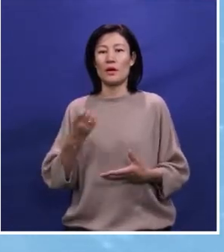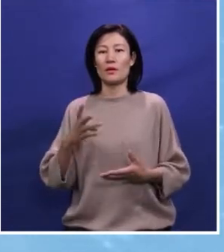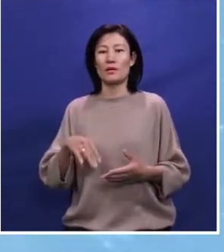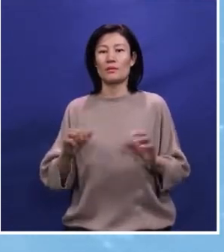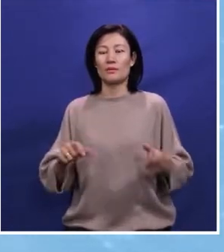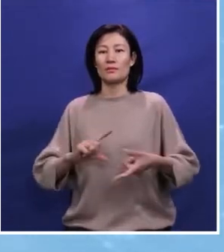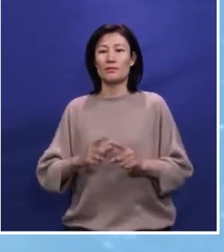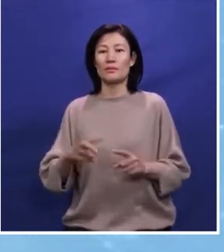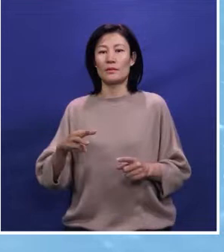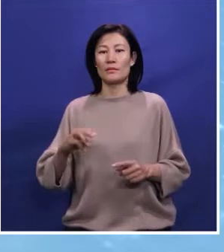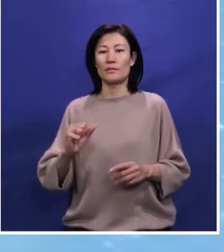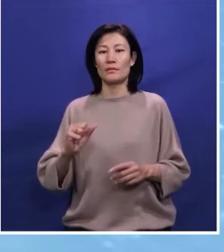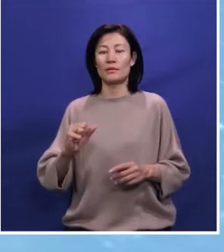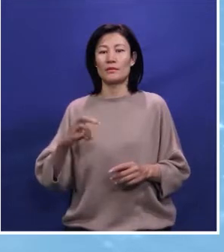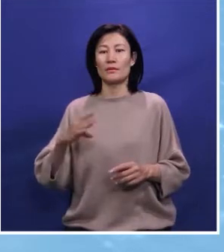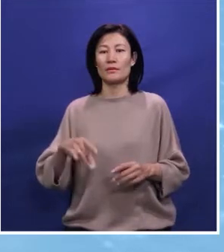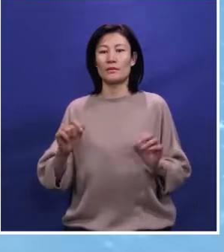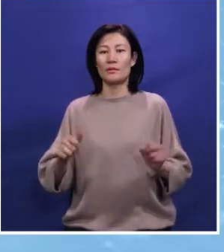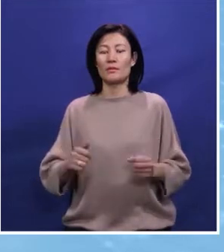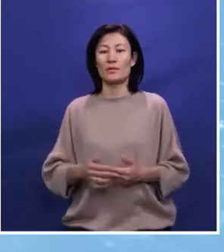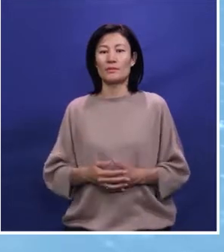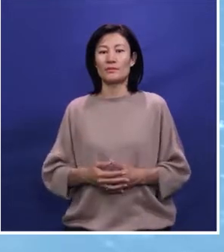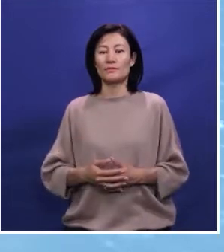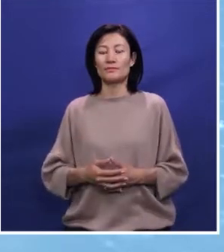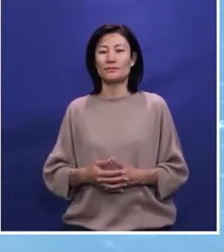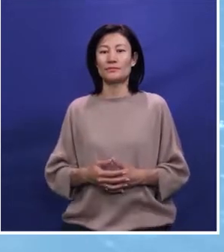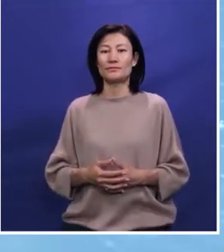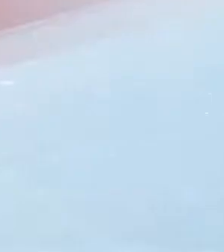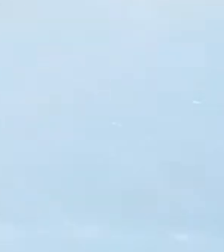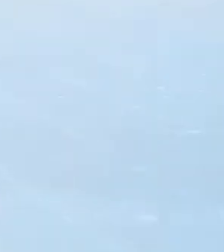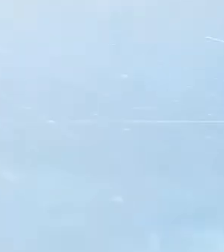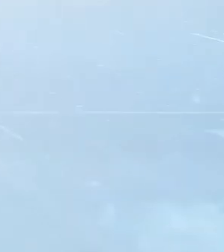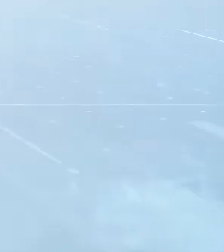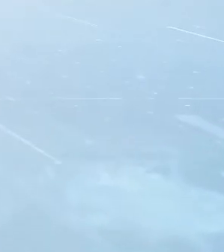Аруна Мұратқызы және сурды аударма жасайтын әріптесім Мира Төленқызы.